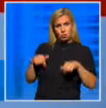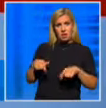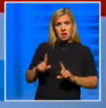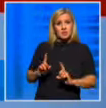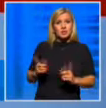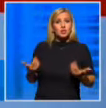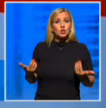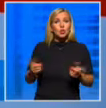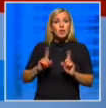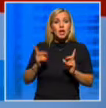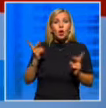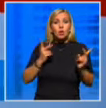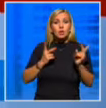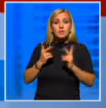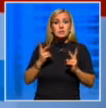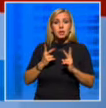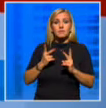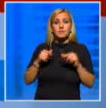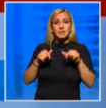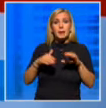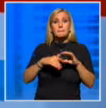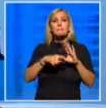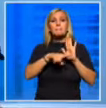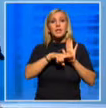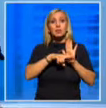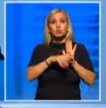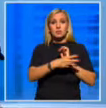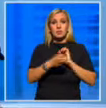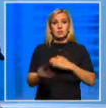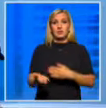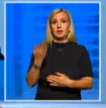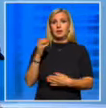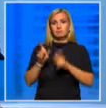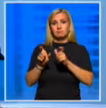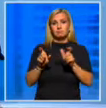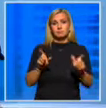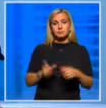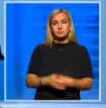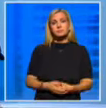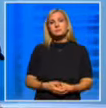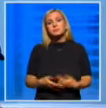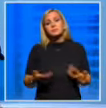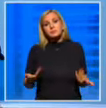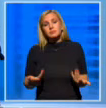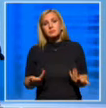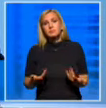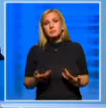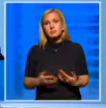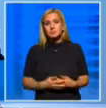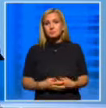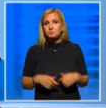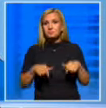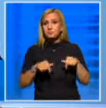Минус 300 000 гласа по-малко са това. Голям шамар електора. Ами защото, може би, направихме политическа саможертва в